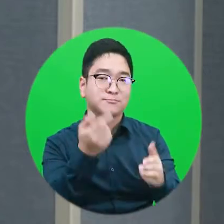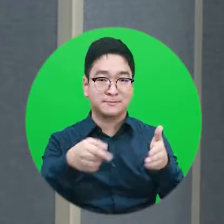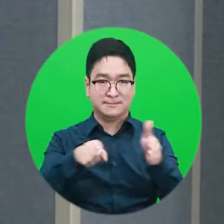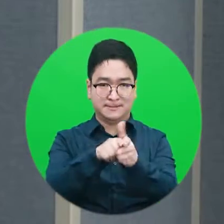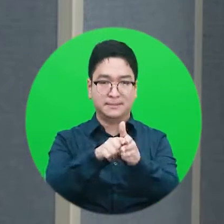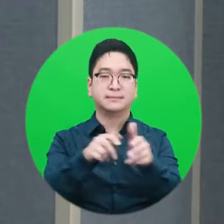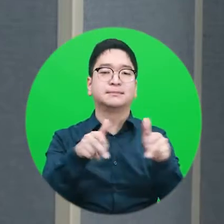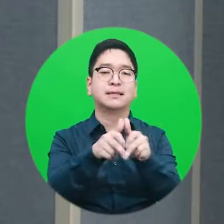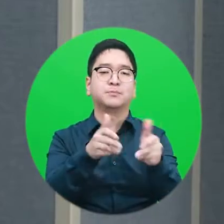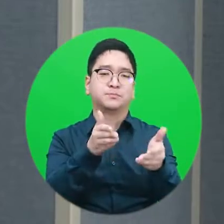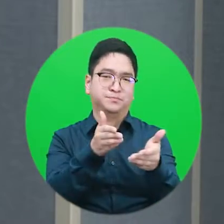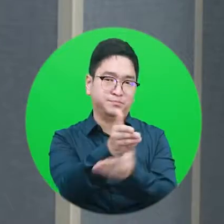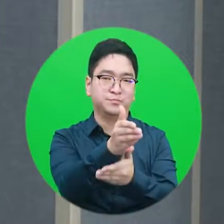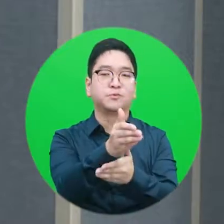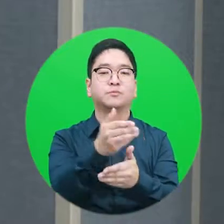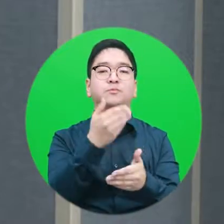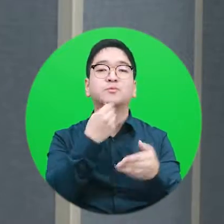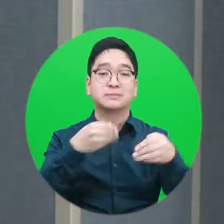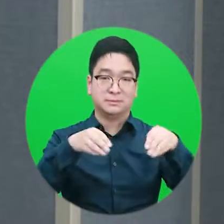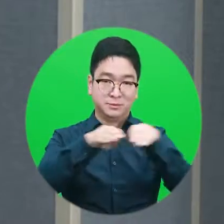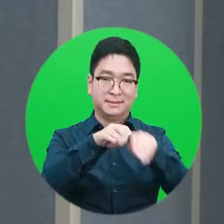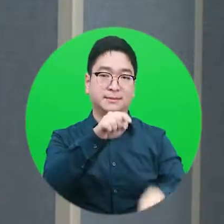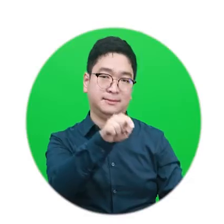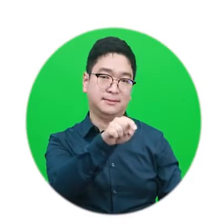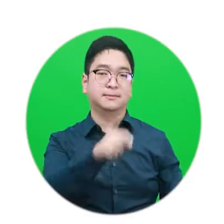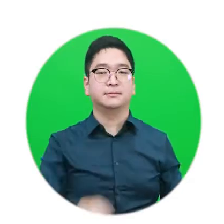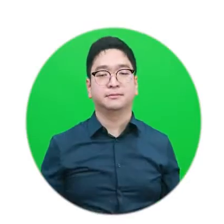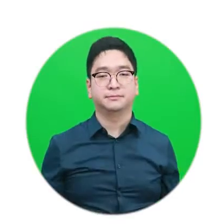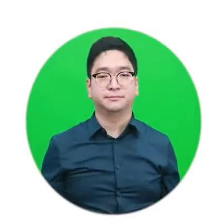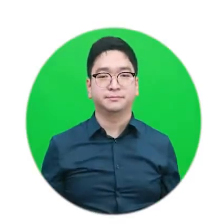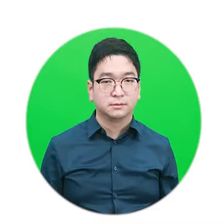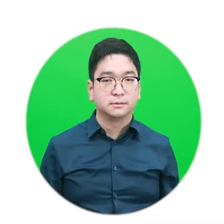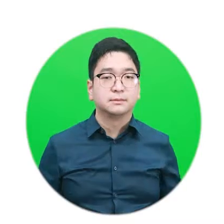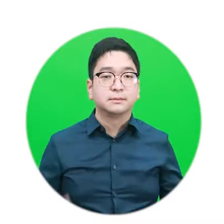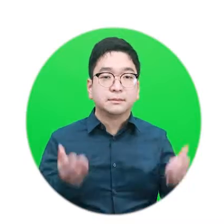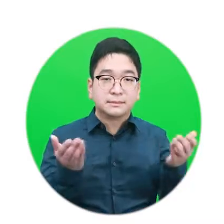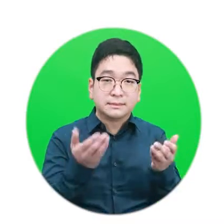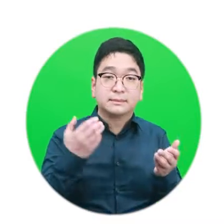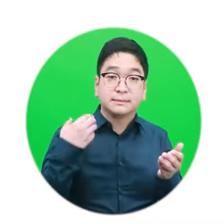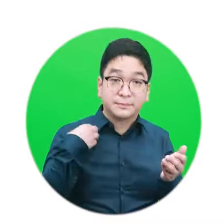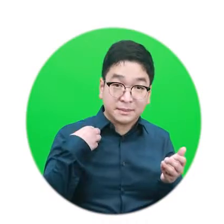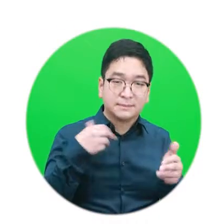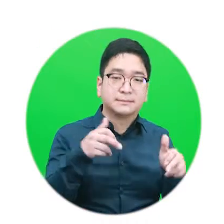서비스를 실천하는 장애인 복지 전문기관입니다.